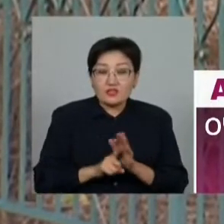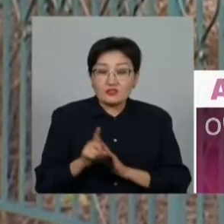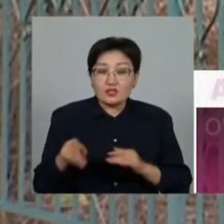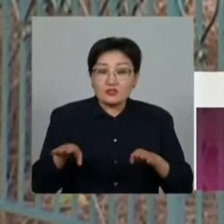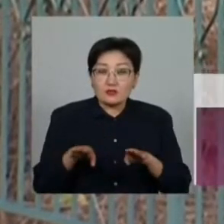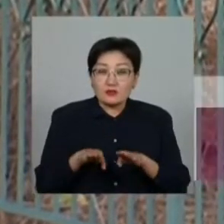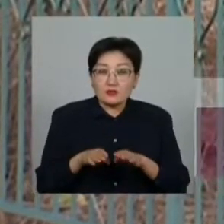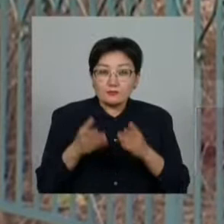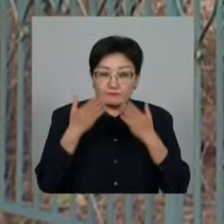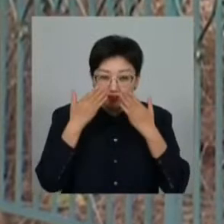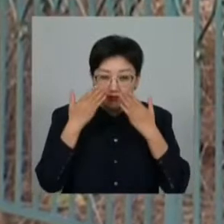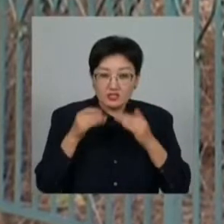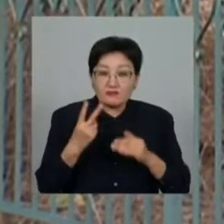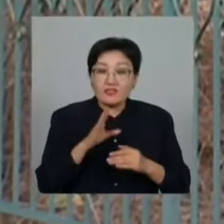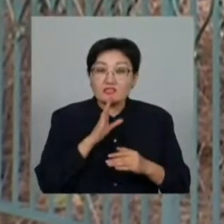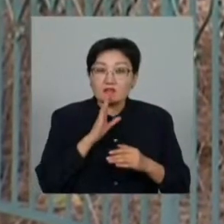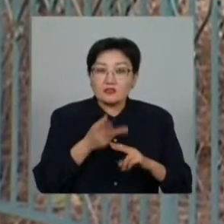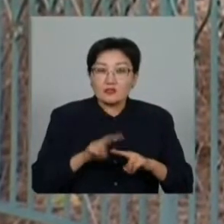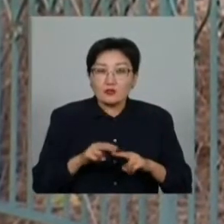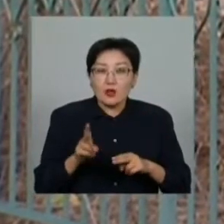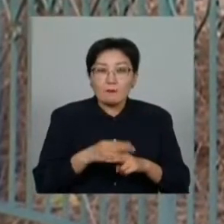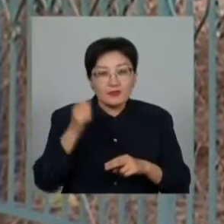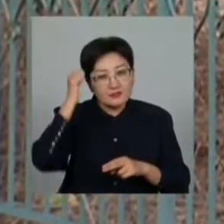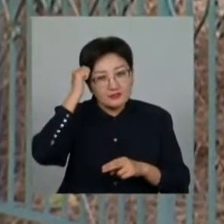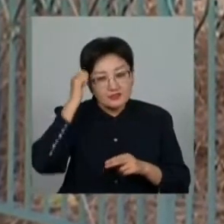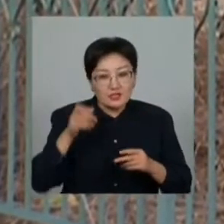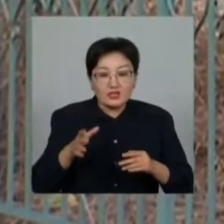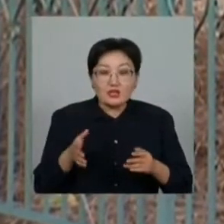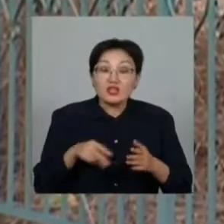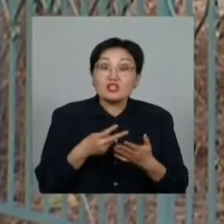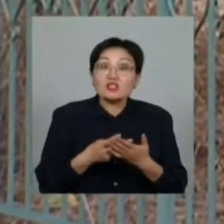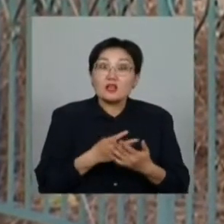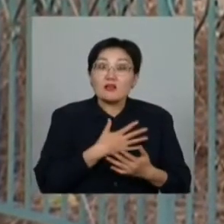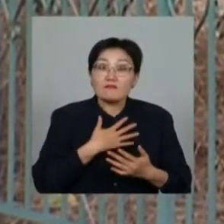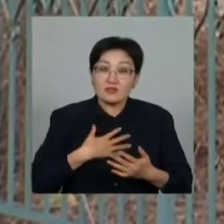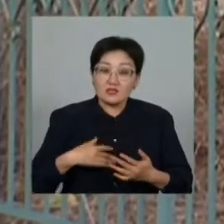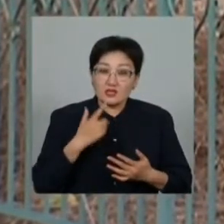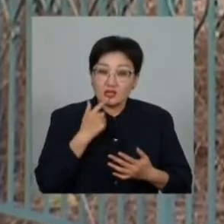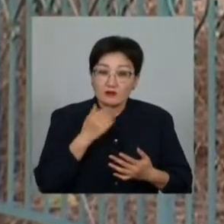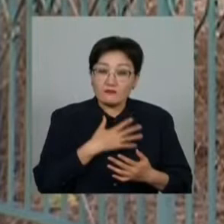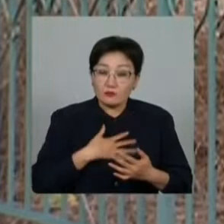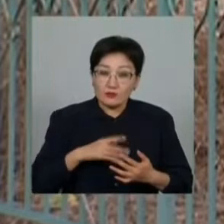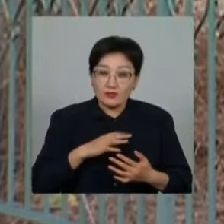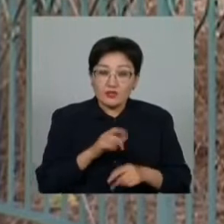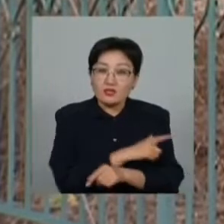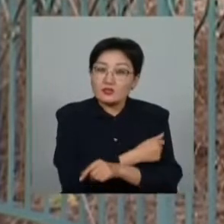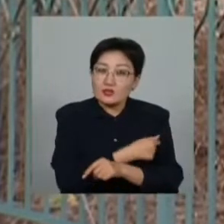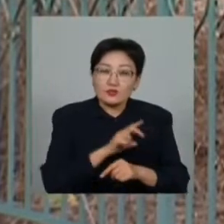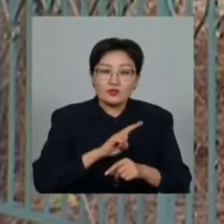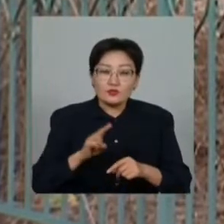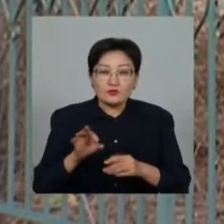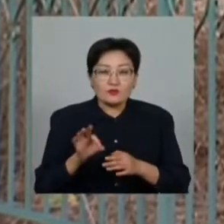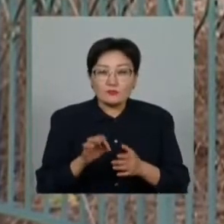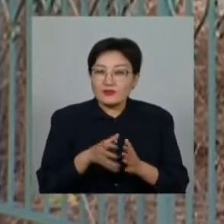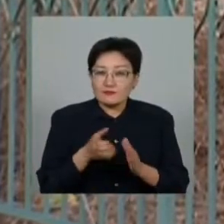закрывать глаза на что-то что вот две девочки которые еще без сознания лежали в крови там скорую сразу никто не вызывал мы начали